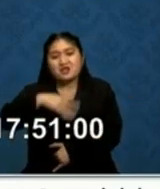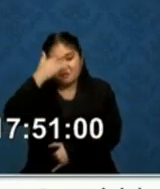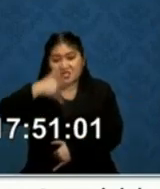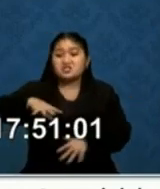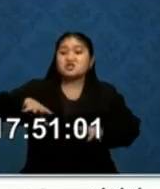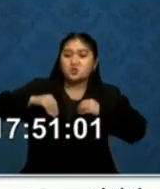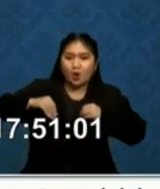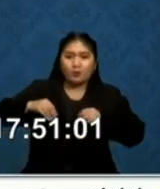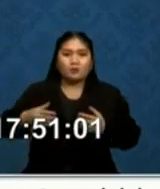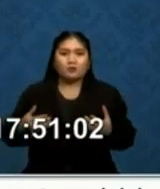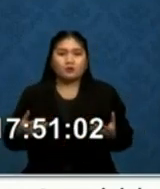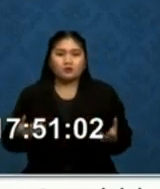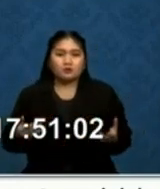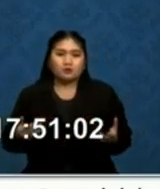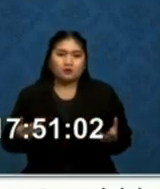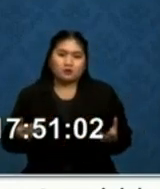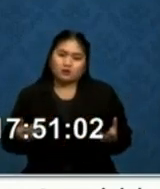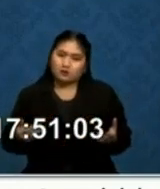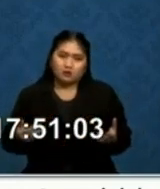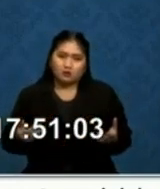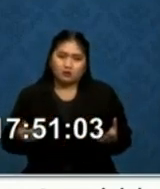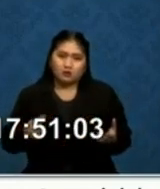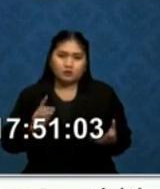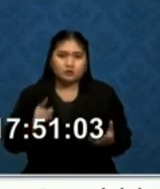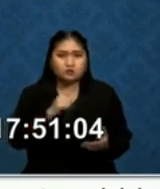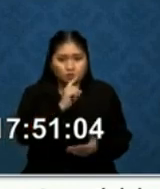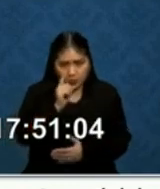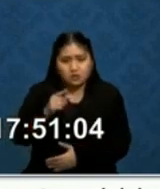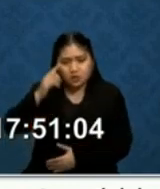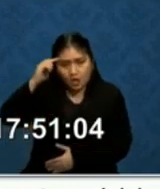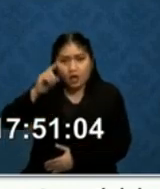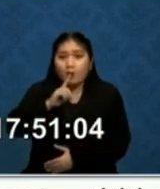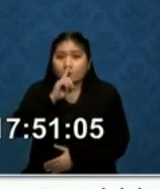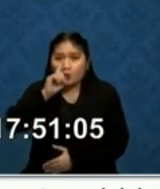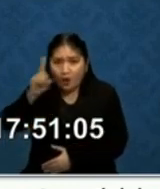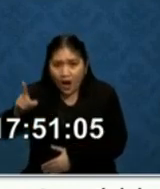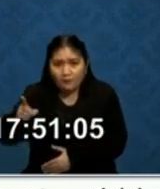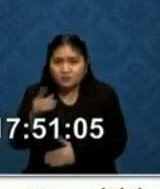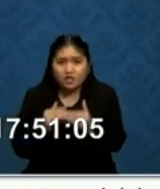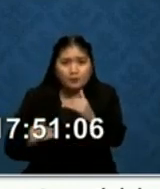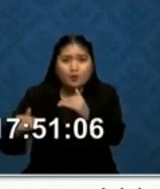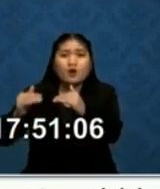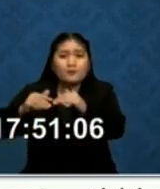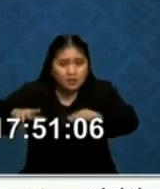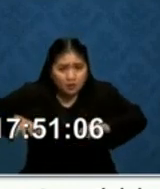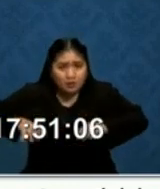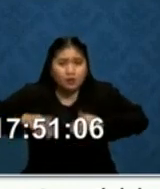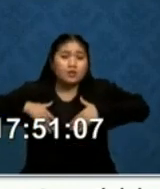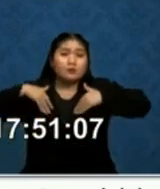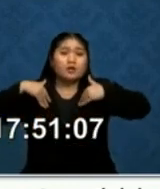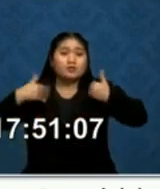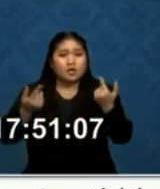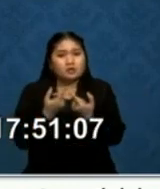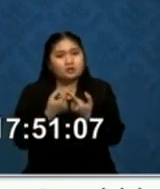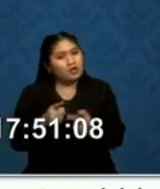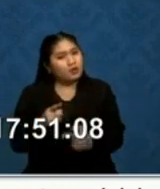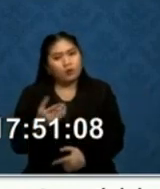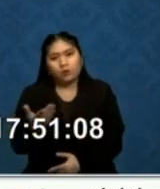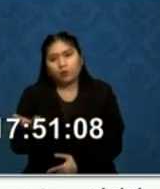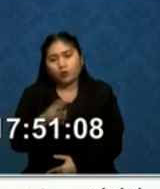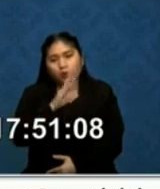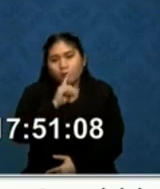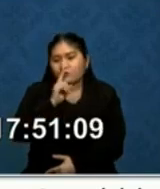ไงแทนที่จะไปแจ้งความนะคะจะได้รับความเป็นธรรมความสบายใจแต่หลายต่อหลายครั้งค่ะการไปแ